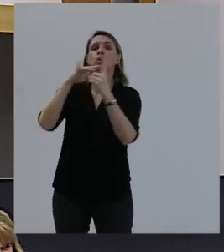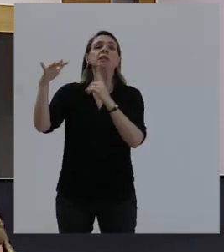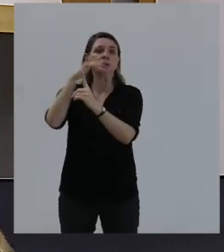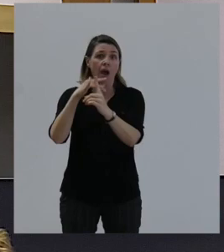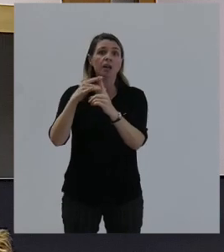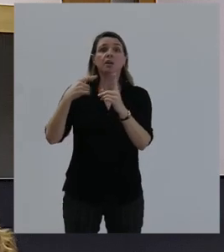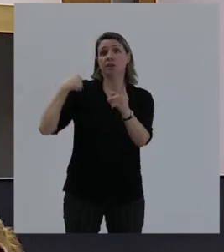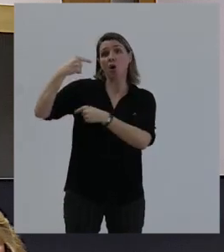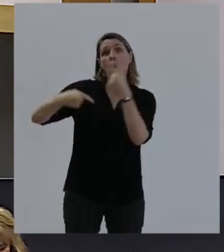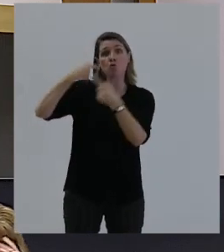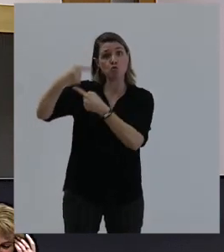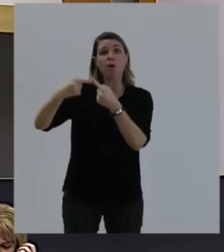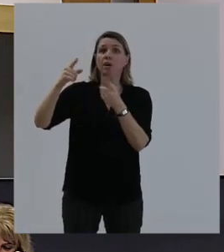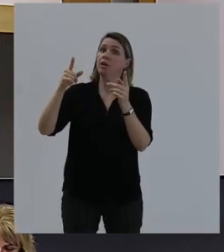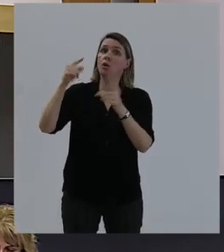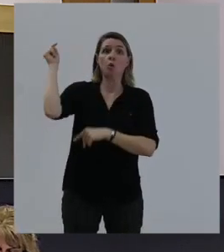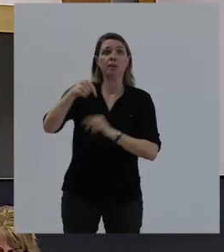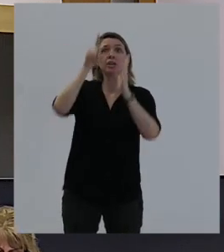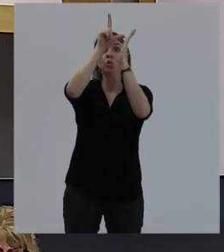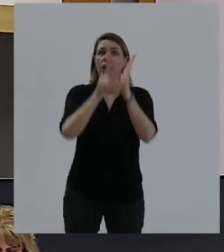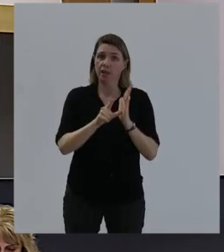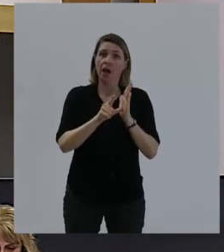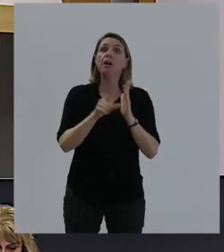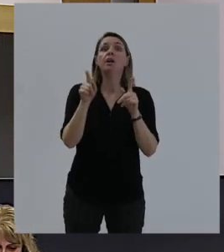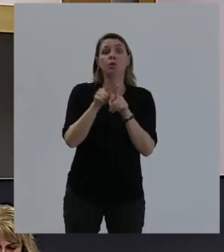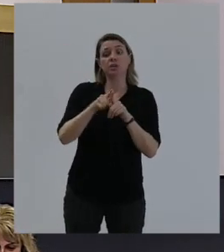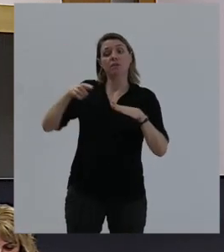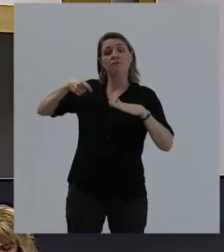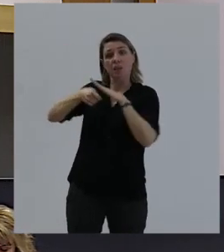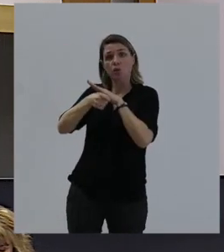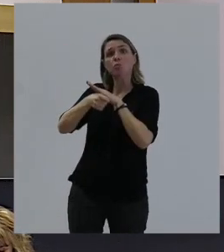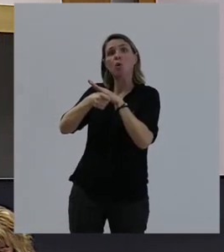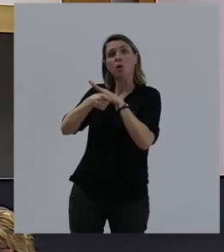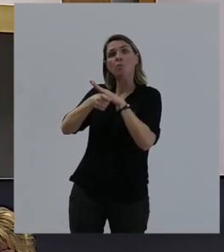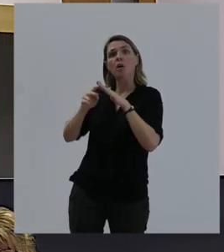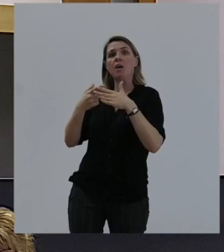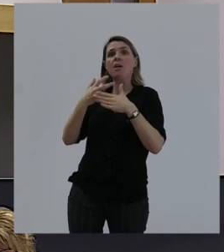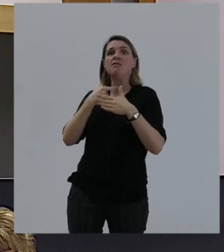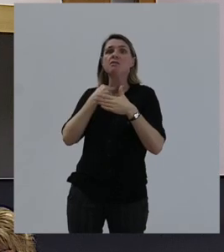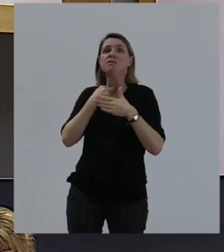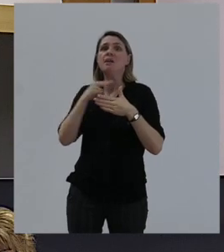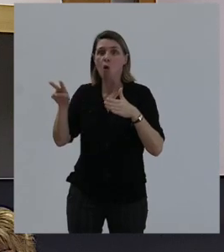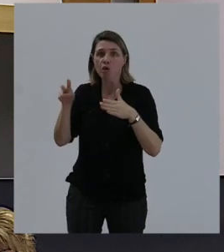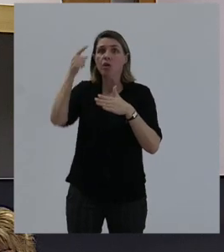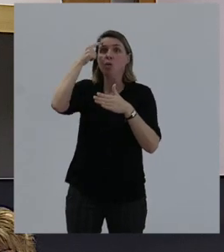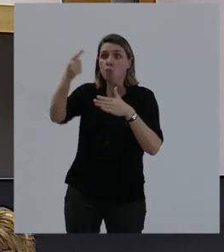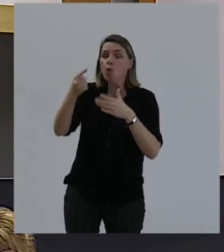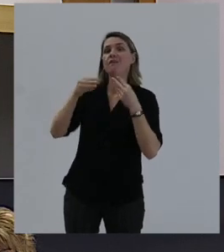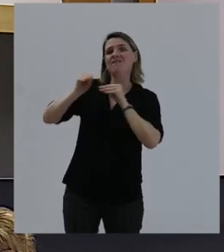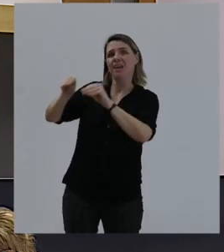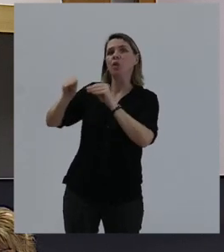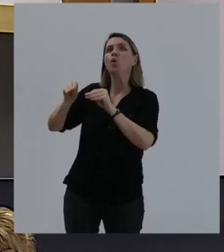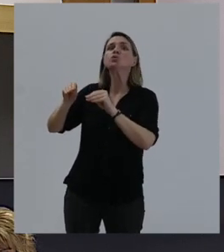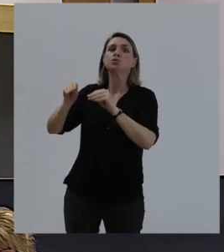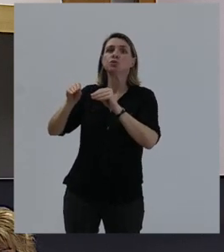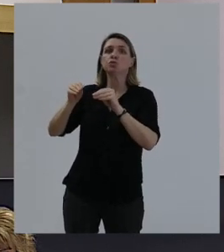C'est déjà en cours, c'est une obligation légale et nous avons décroché un financement au dialogue de performance pour justement réaliser ces modules. Avec les